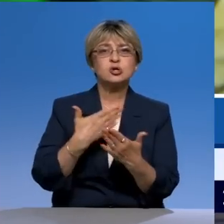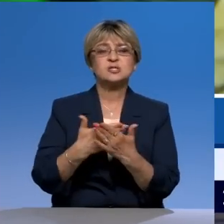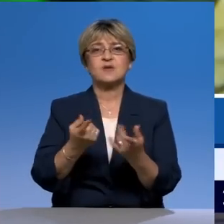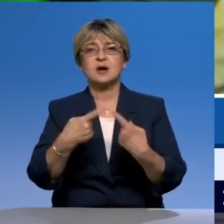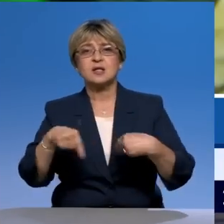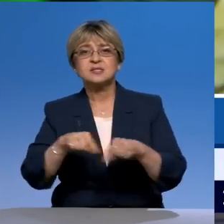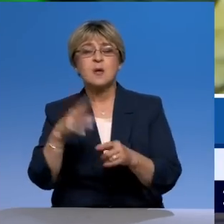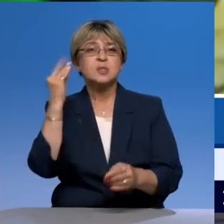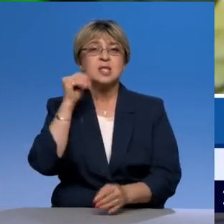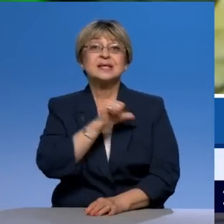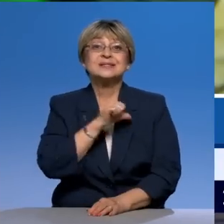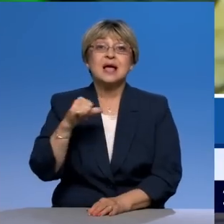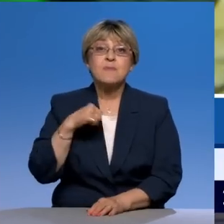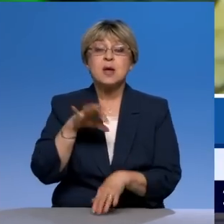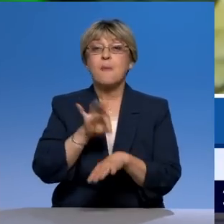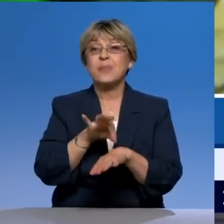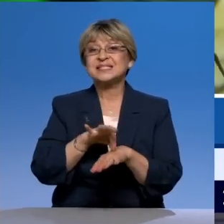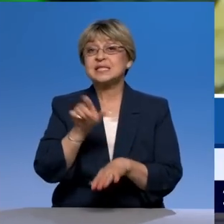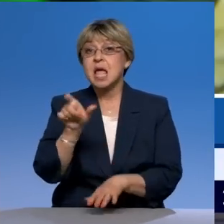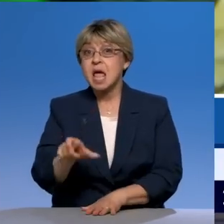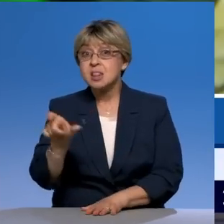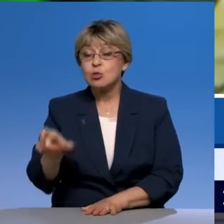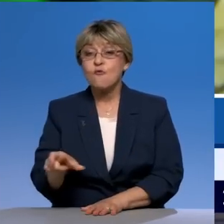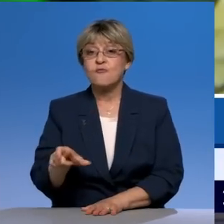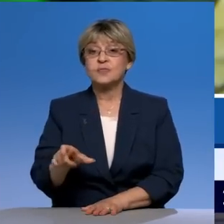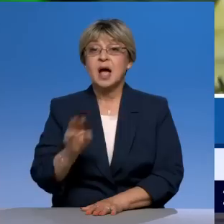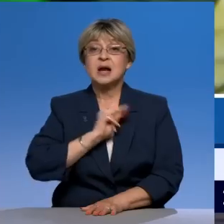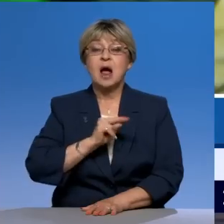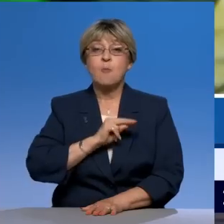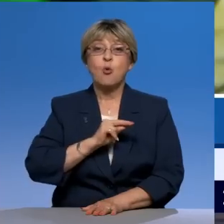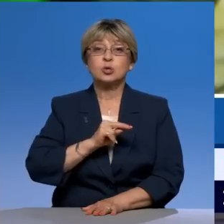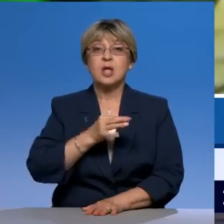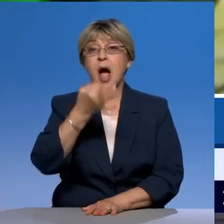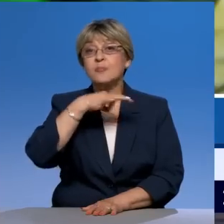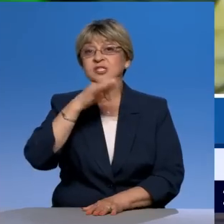самих пациентов. Ведь работа аптечно-киосковая,